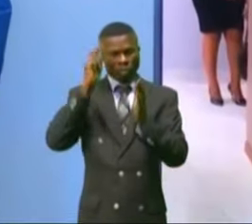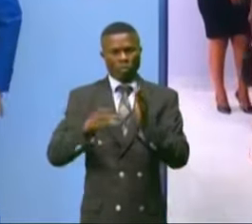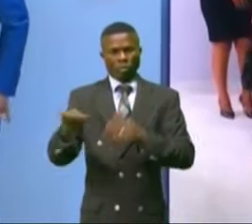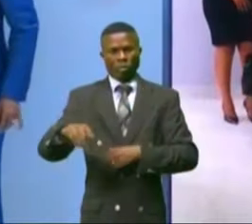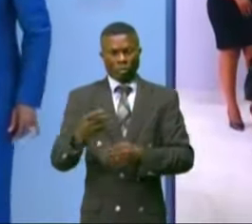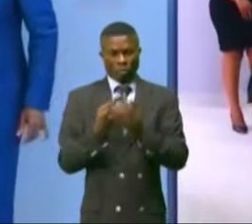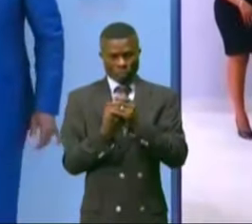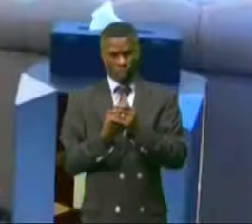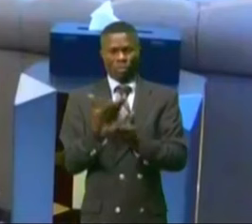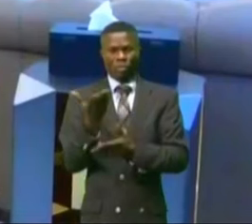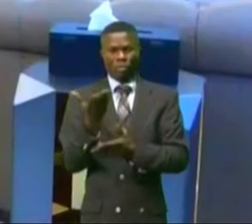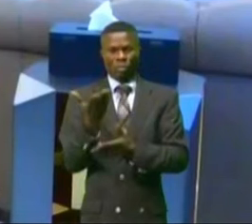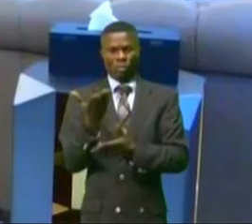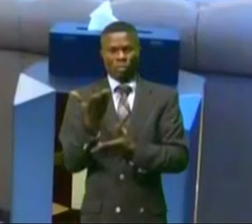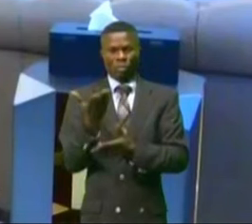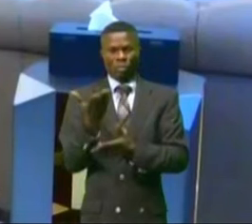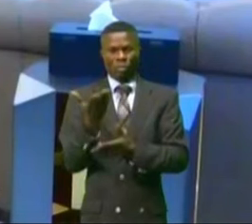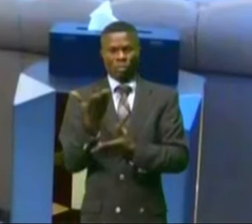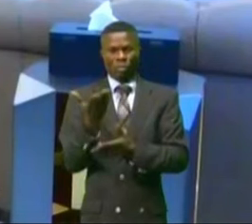tout prochains jours.